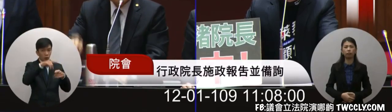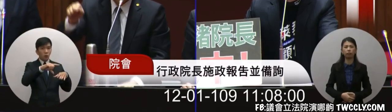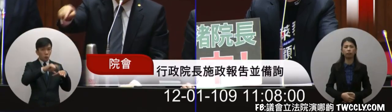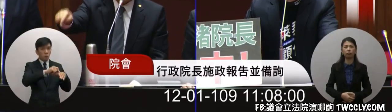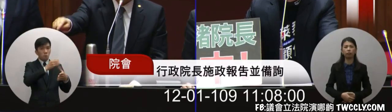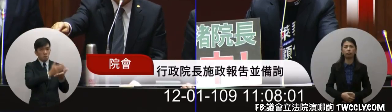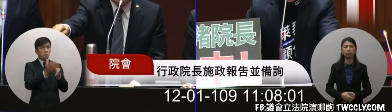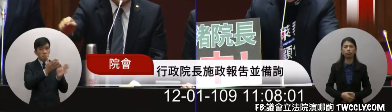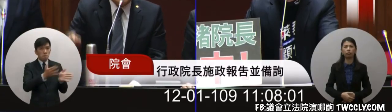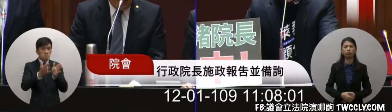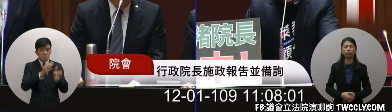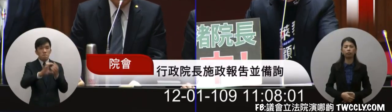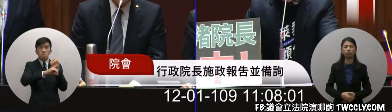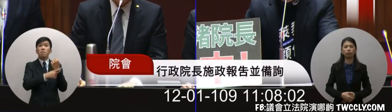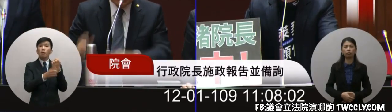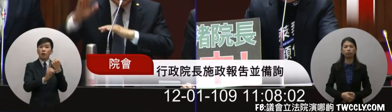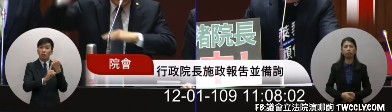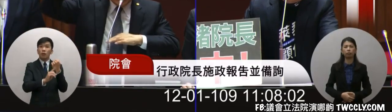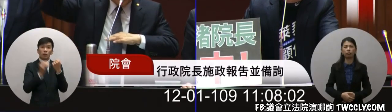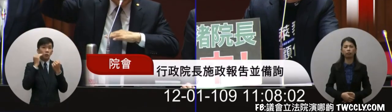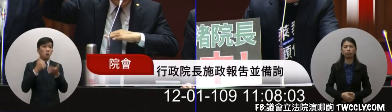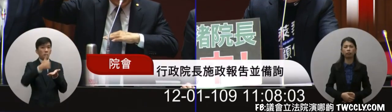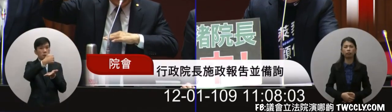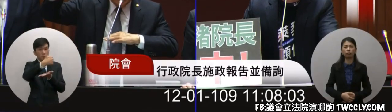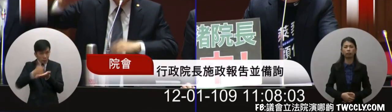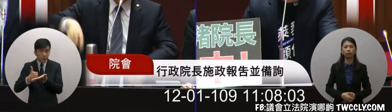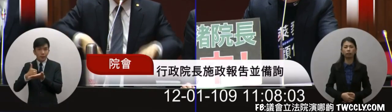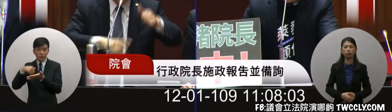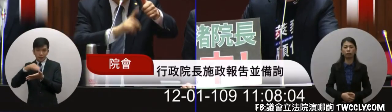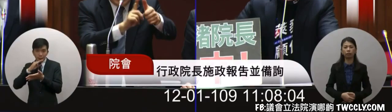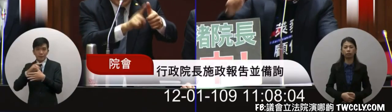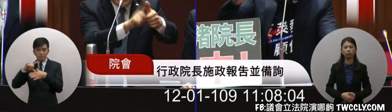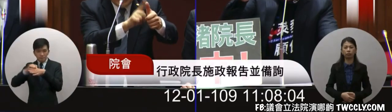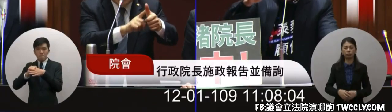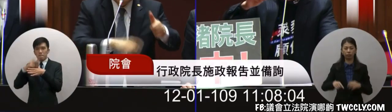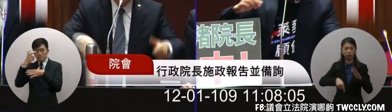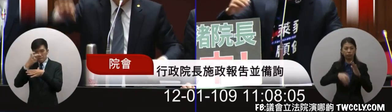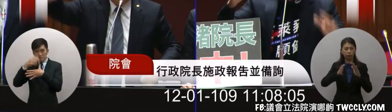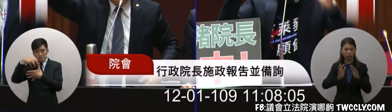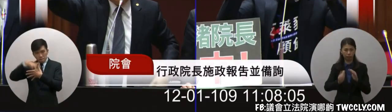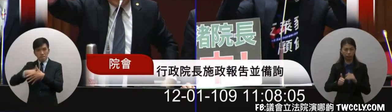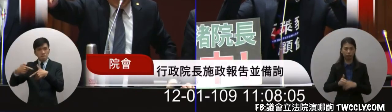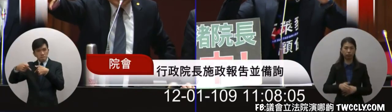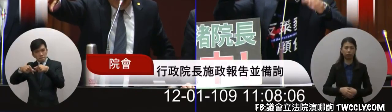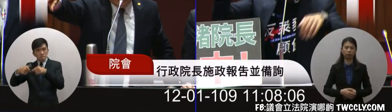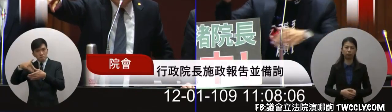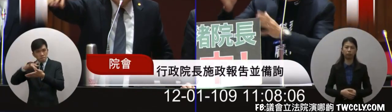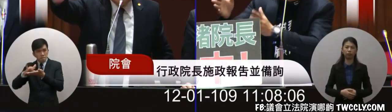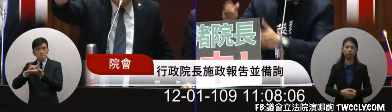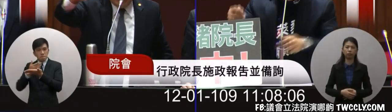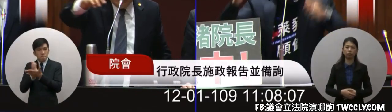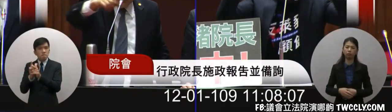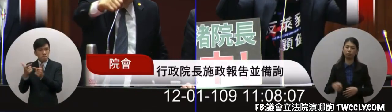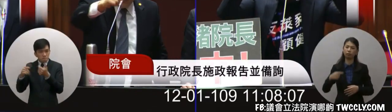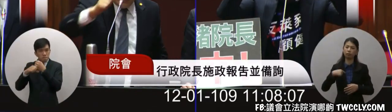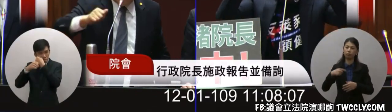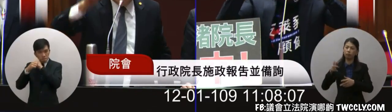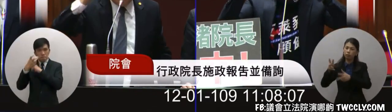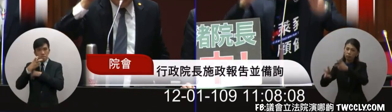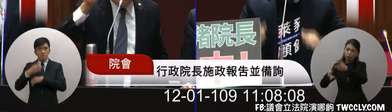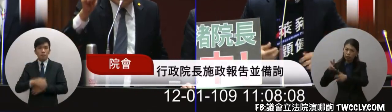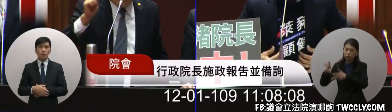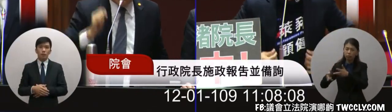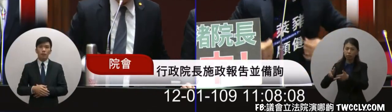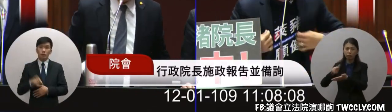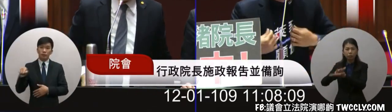验，看他什么含量。所以这两个不一样。 院长， 所以查验 没有，如果说我没有，我在工厂，如果我没有